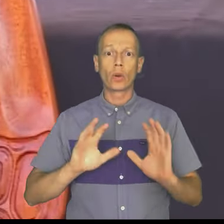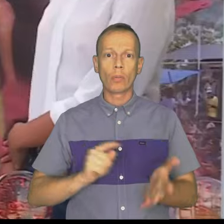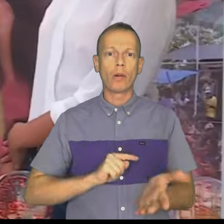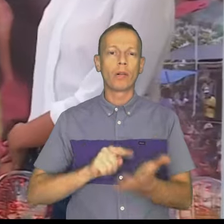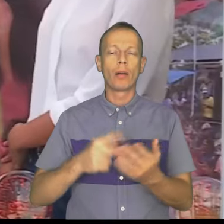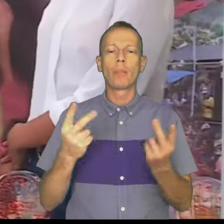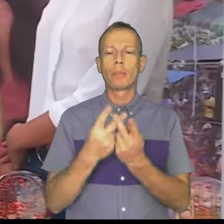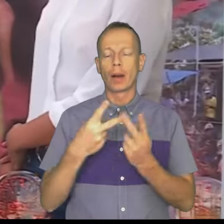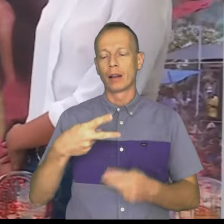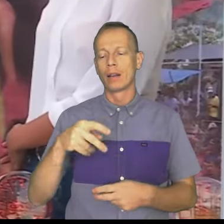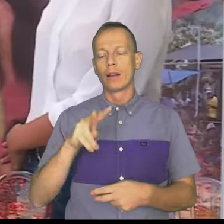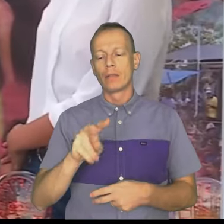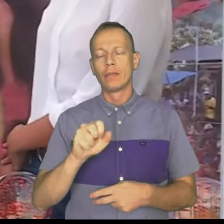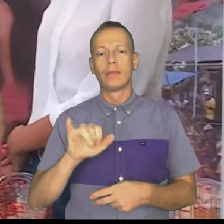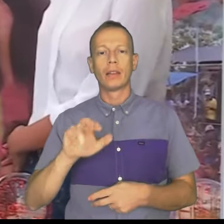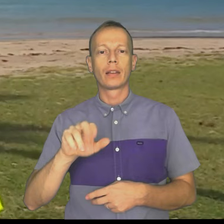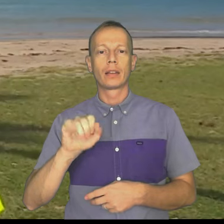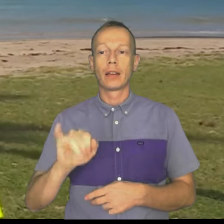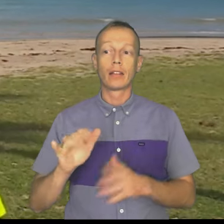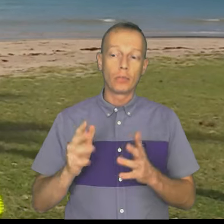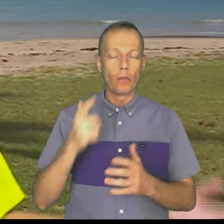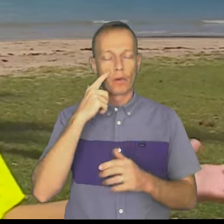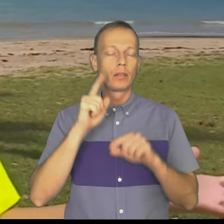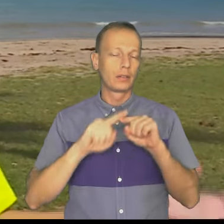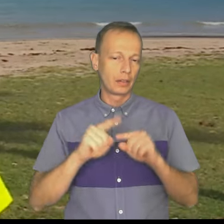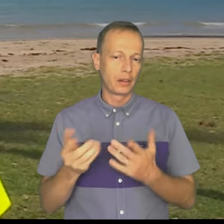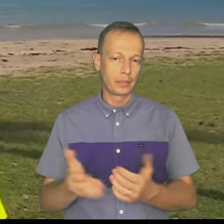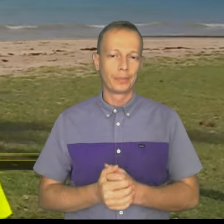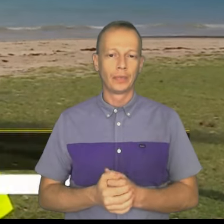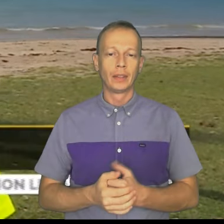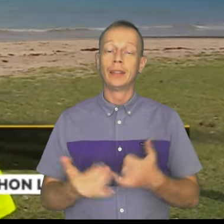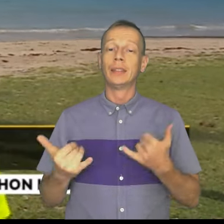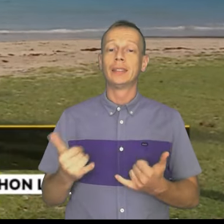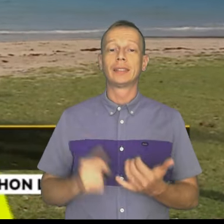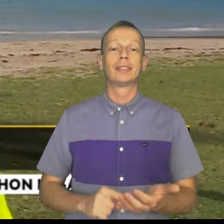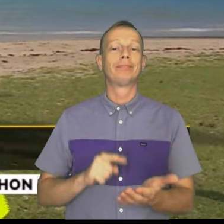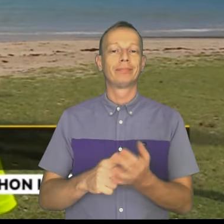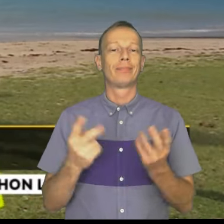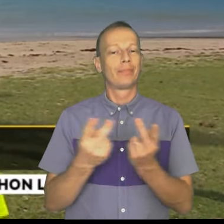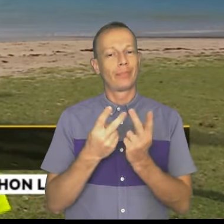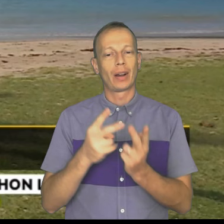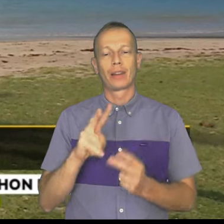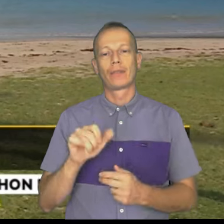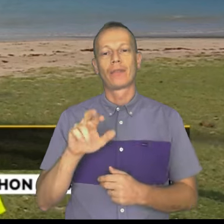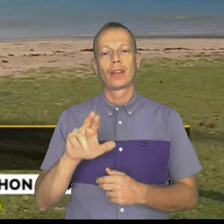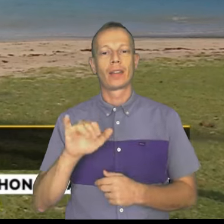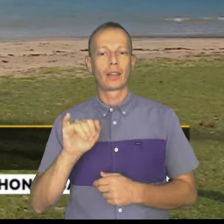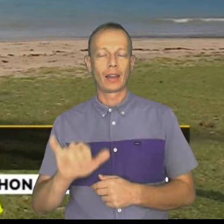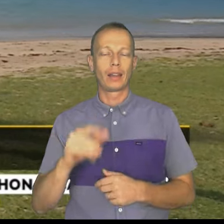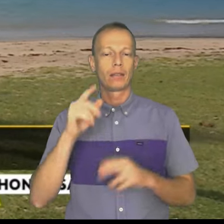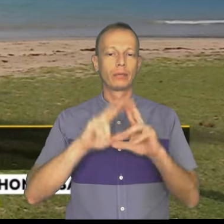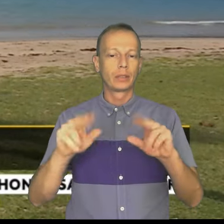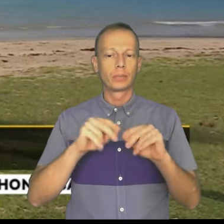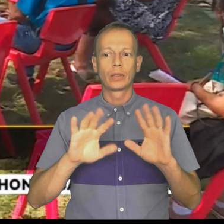Kaline Lienard, les précisions. Oui, Chiquita, nous sommes ici au Parc Veirey pour la conférence de presse du marathon à